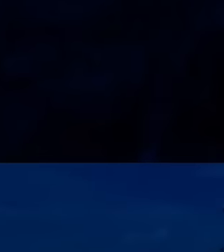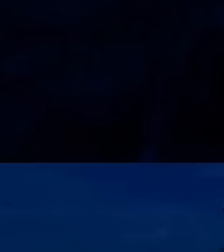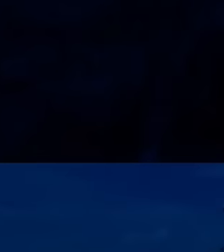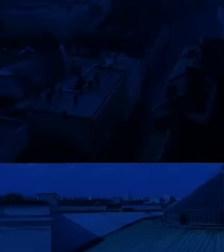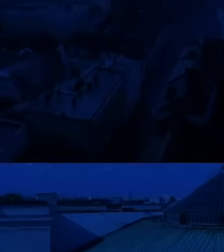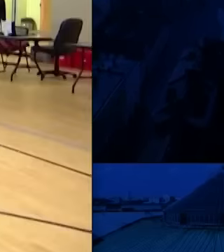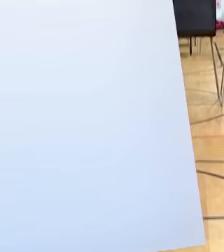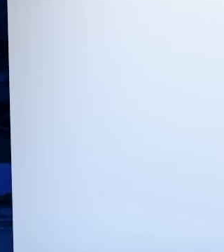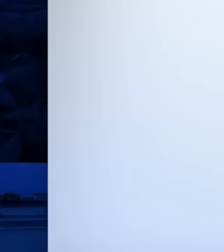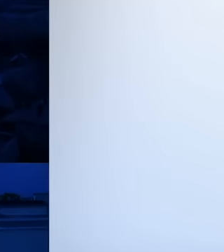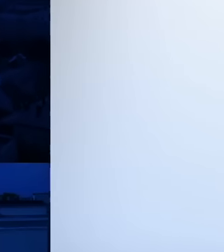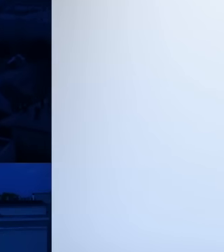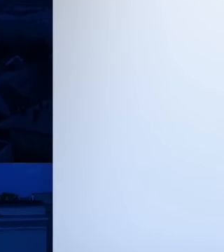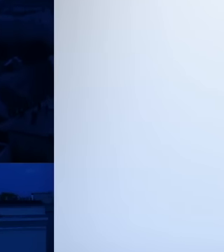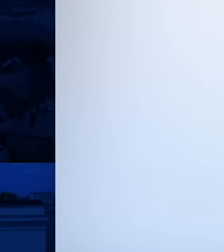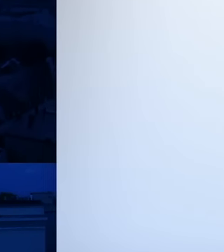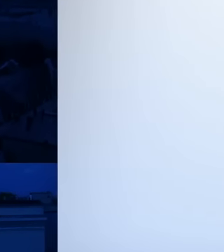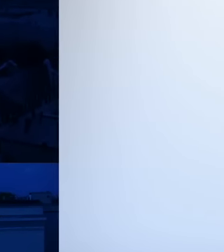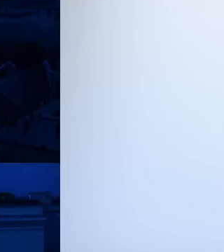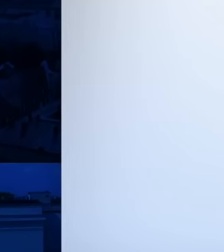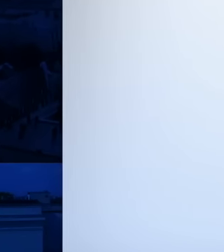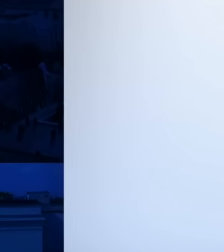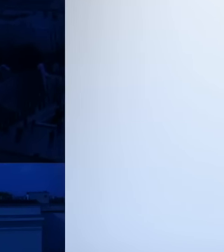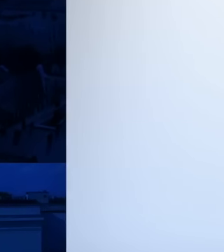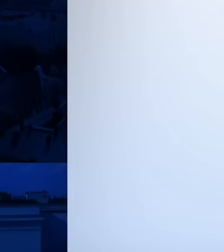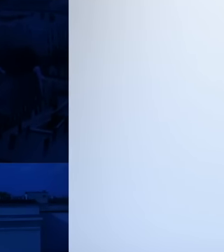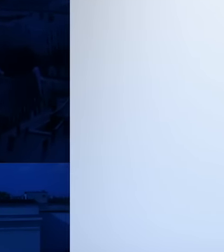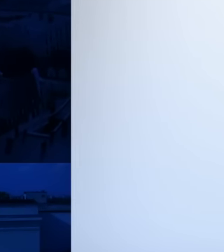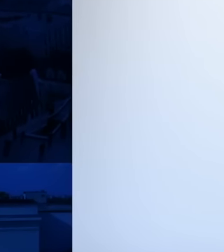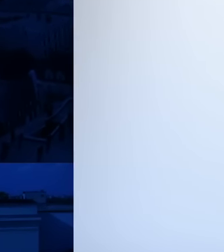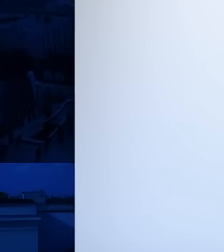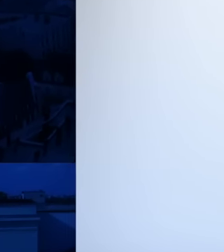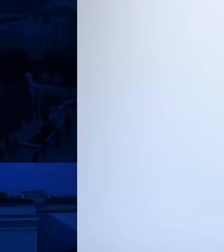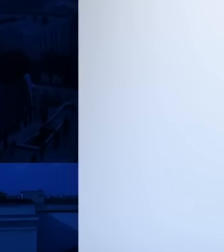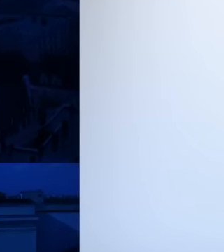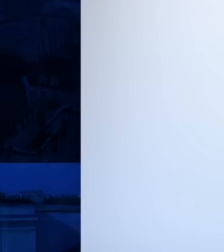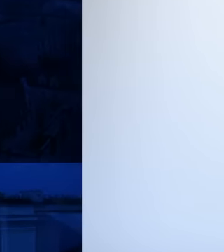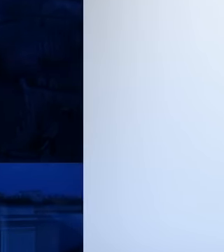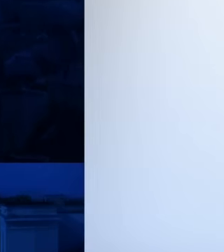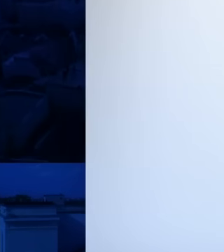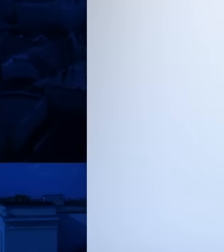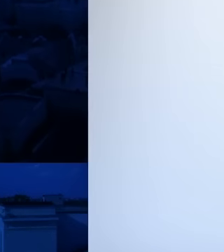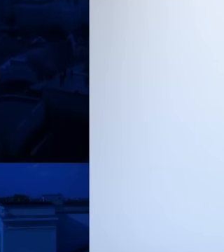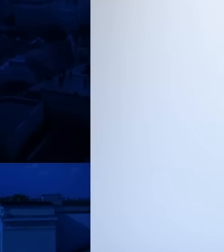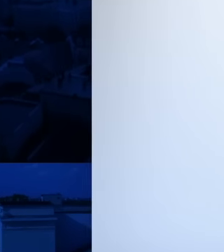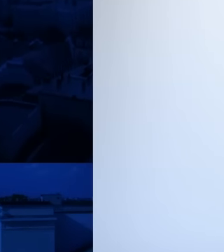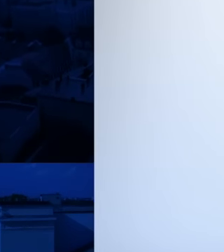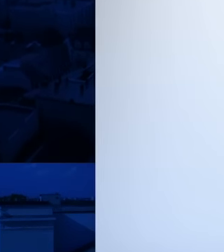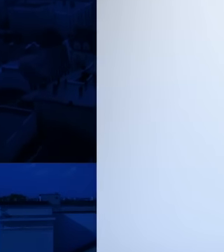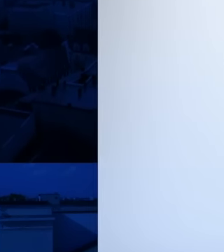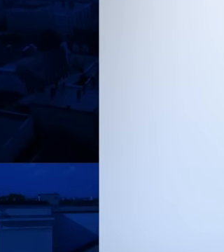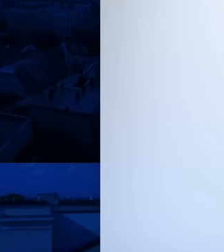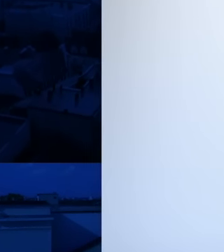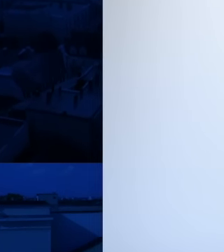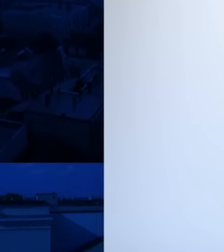tchórzem. Super wtorek wyborczy w Stanach Zjednoczonych dla Donalda Trumpa i Joe Bidena. Obaj są już prawie pewni nominacji swoich partii w wyborach